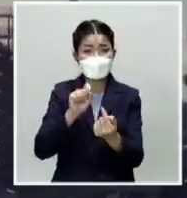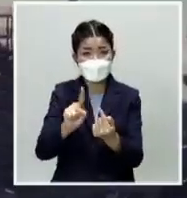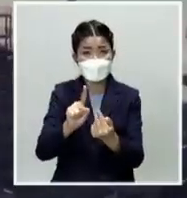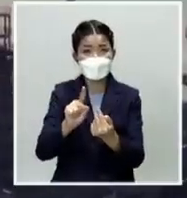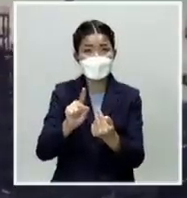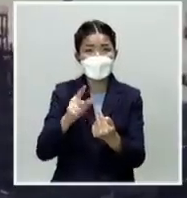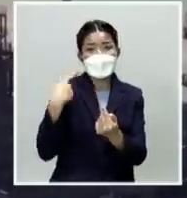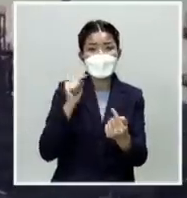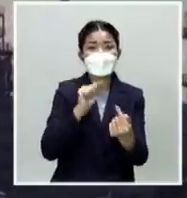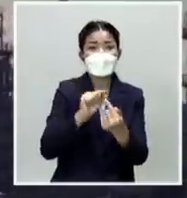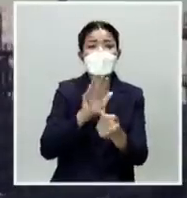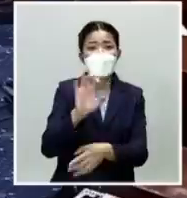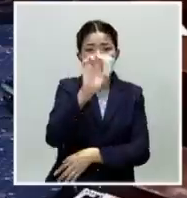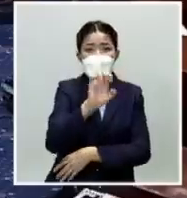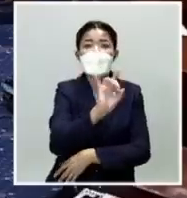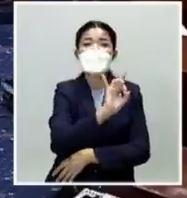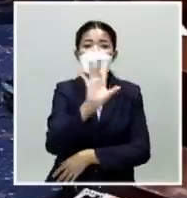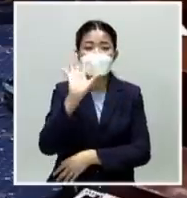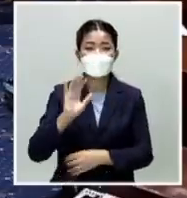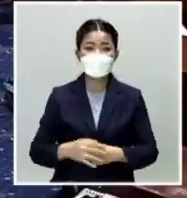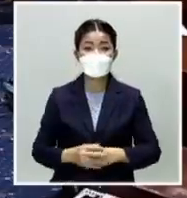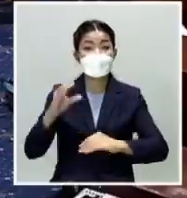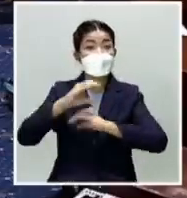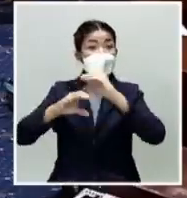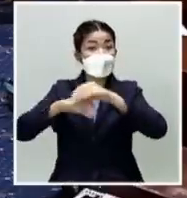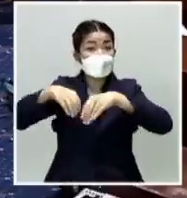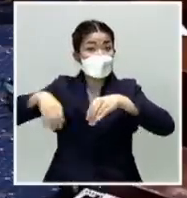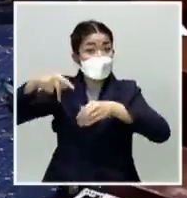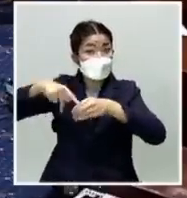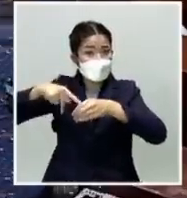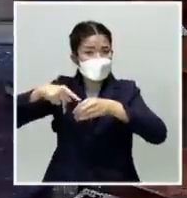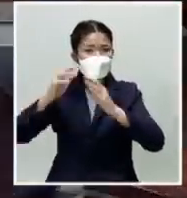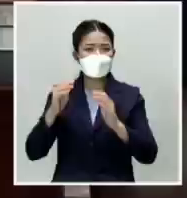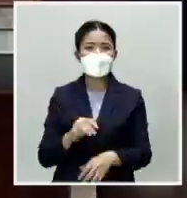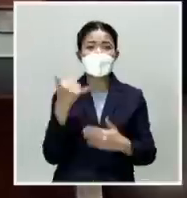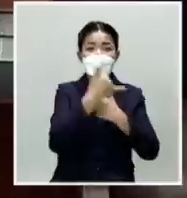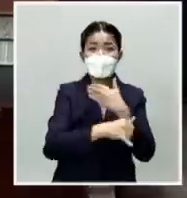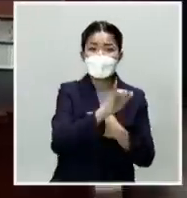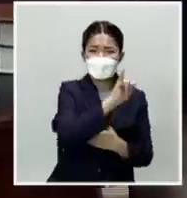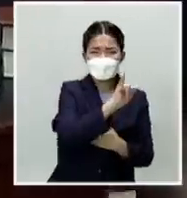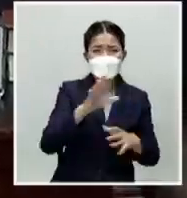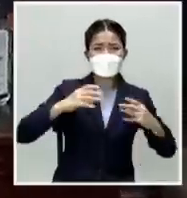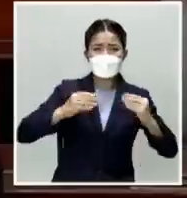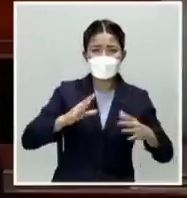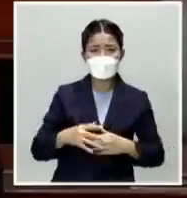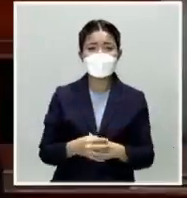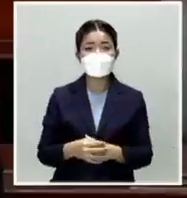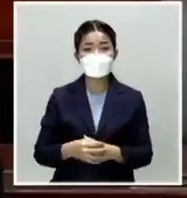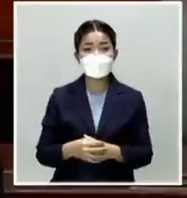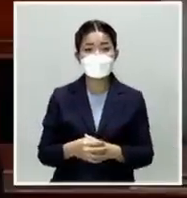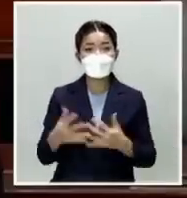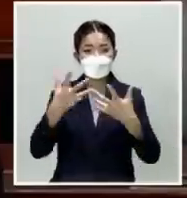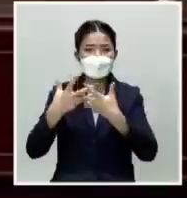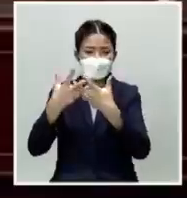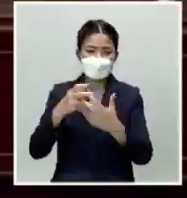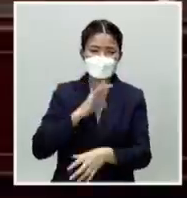ยชน์ของยุโรปเพียงอย่างเดียวเท่านั้นโครงการดังกล่าวถูกต่อต้านจากยูเครนและโปแลนด์แต่ก็ทำให้สหรัฐเผชิญความก